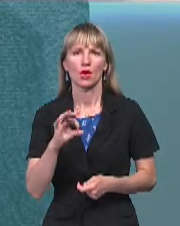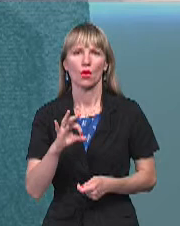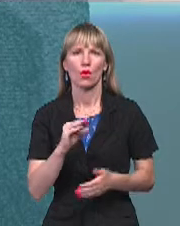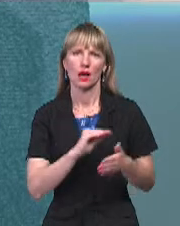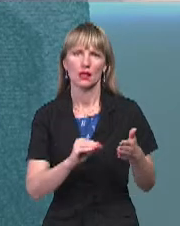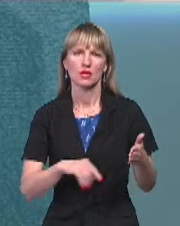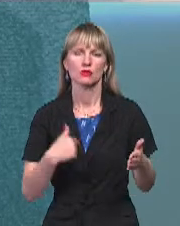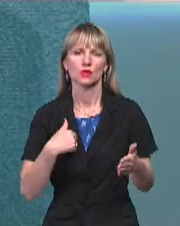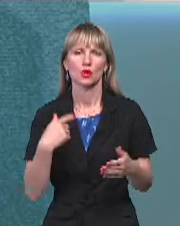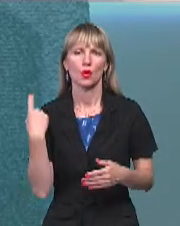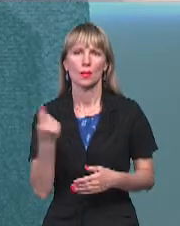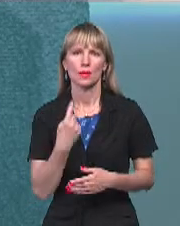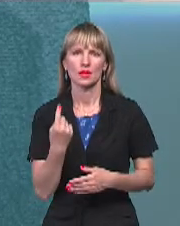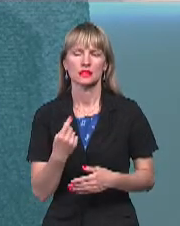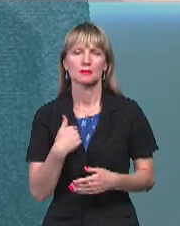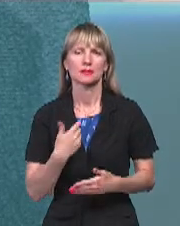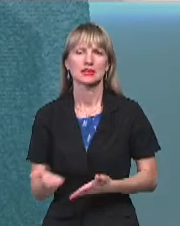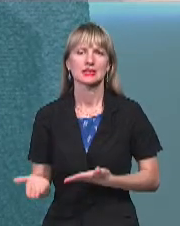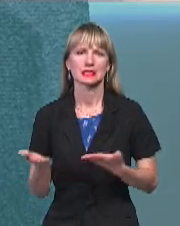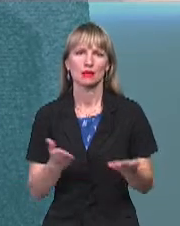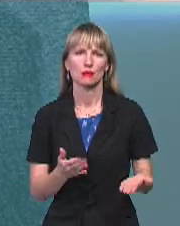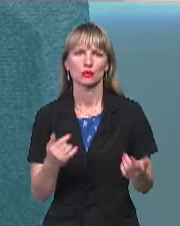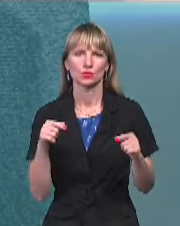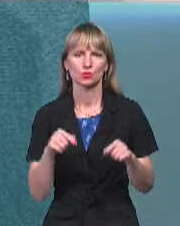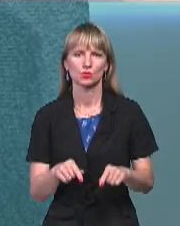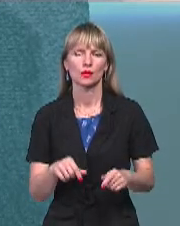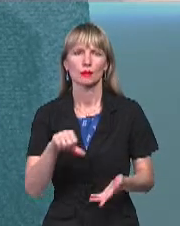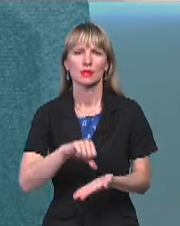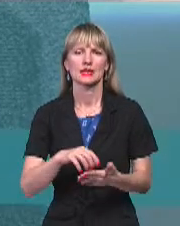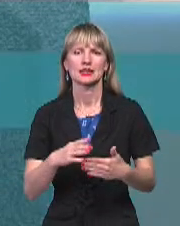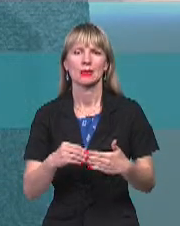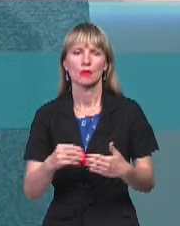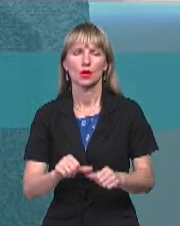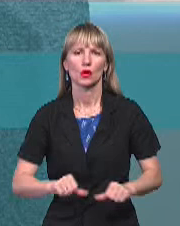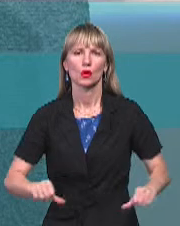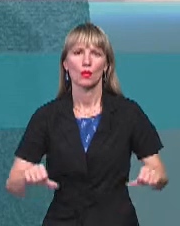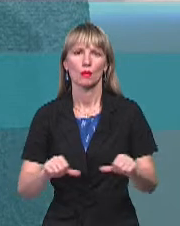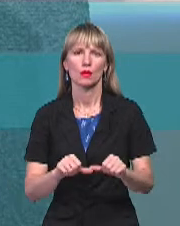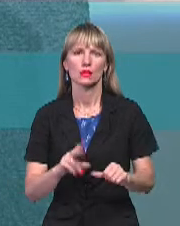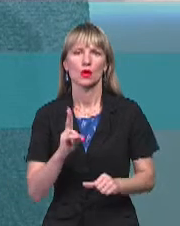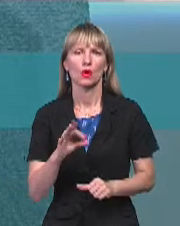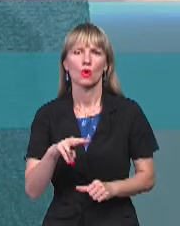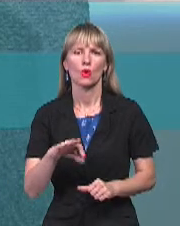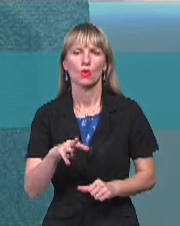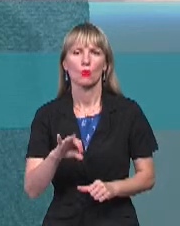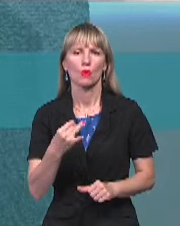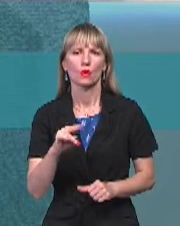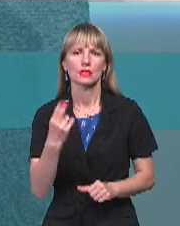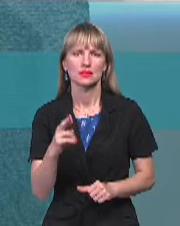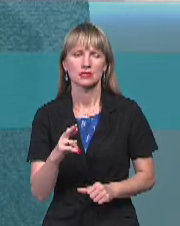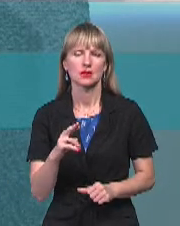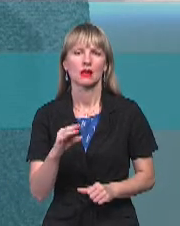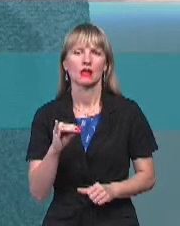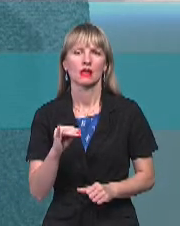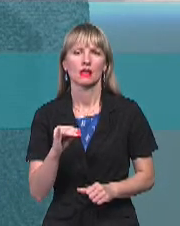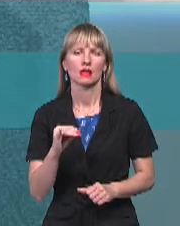області. Ми запрошували на ефір представників земельної комісії, зокрема Олега Коломойця та Геннадія Васильчука.